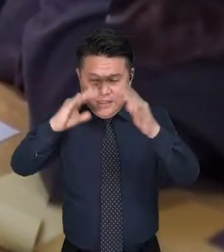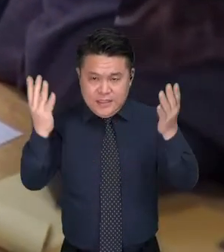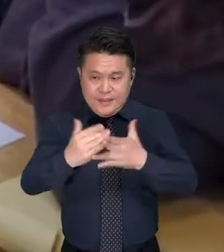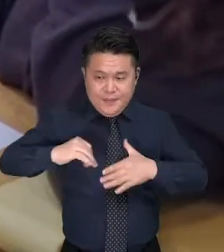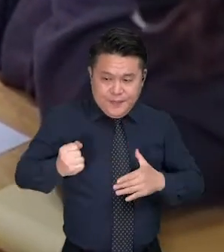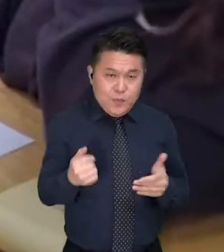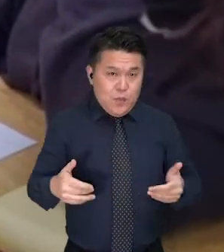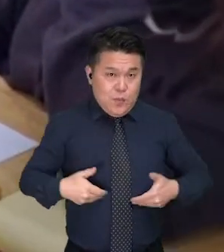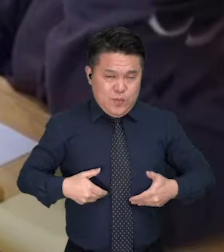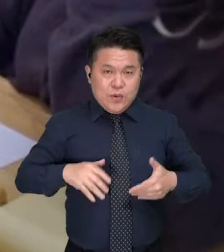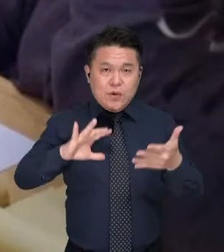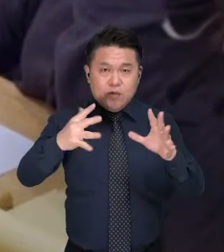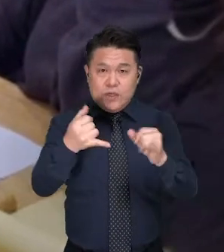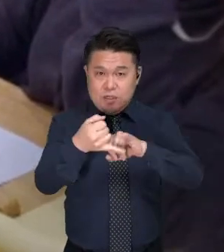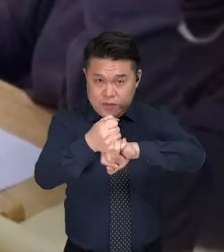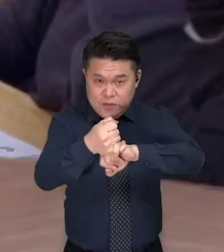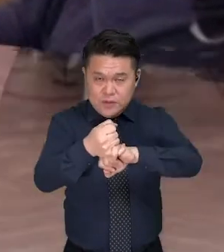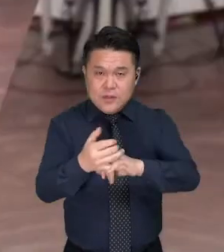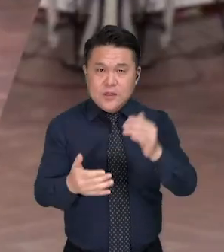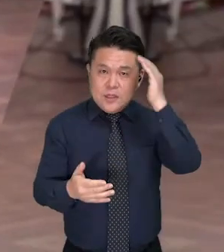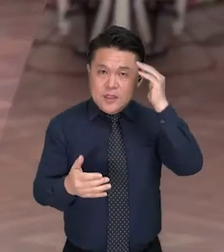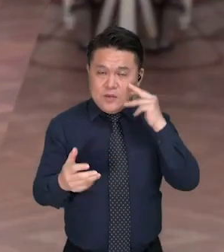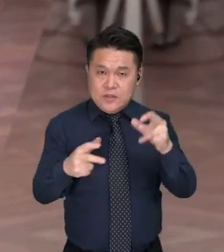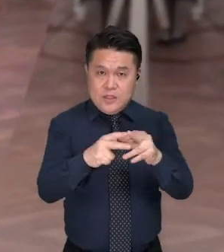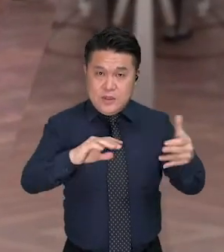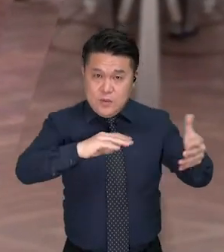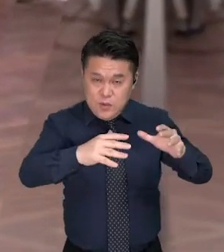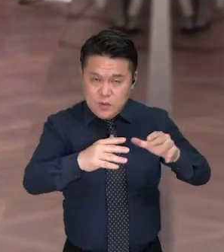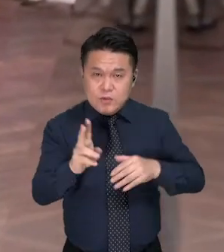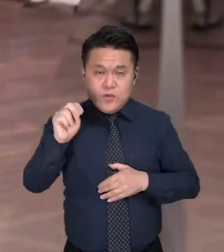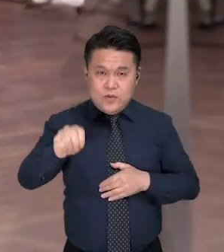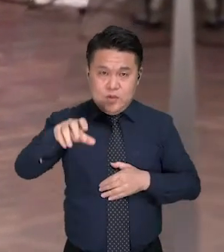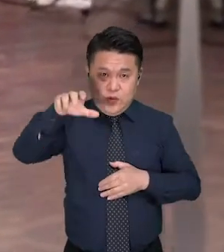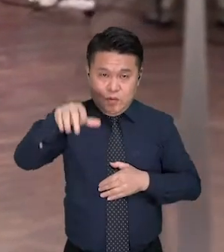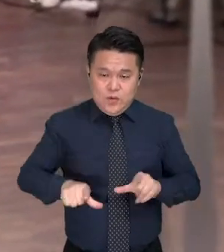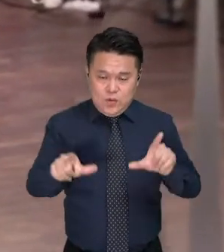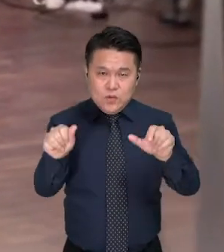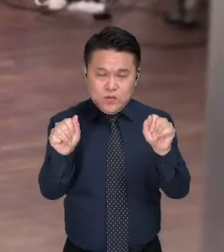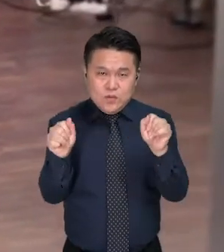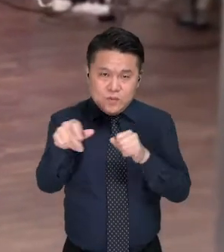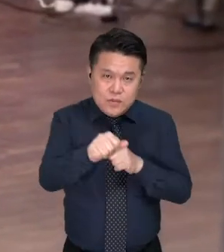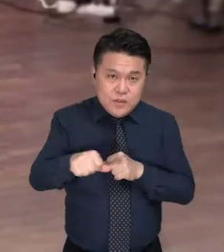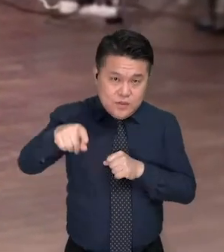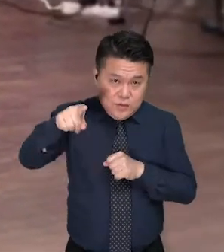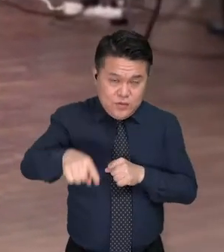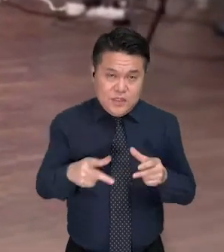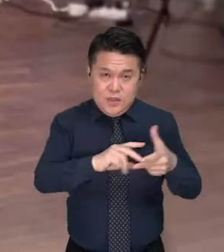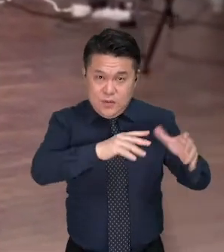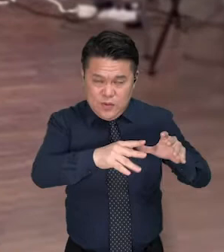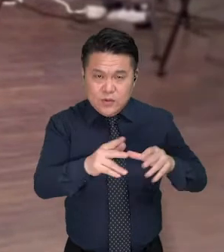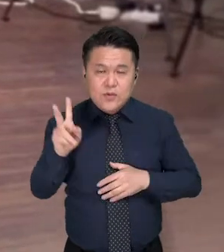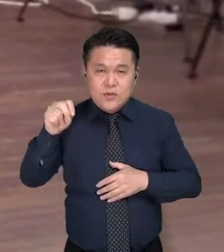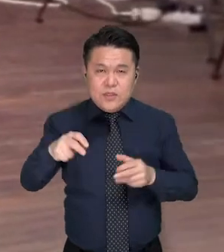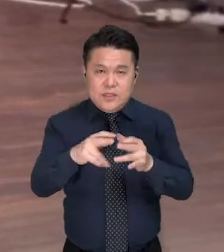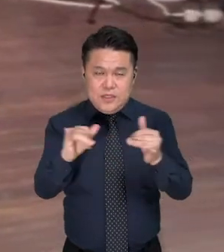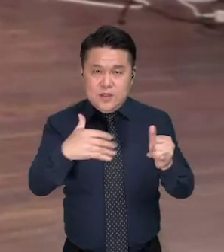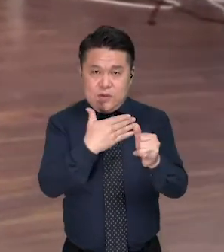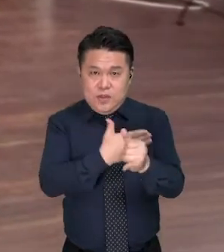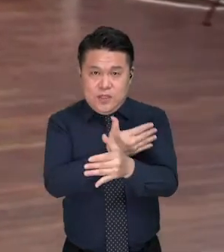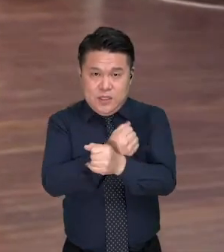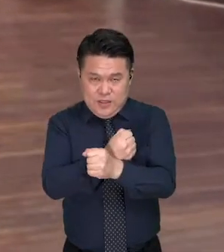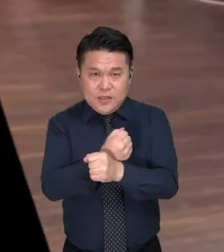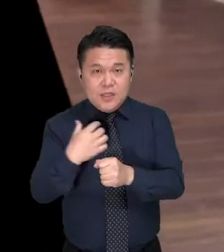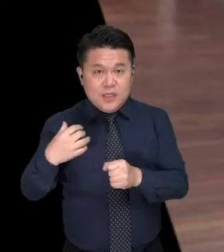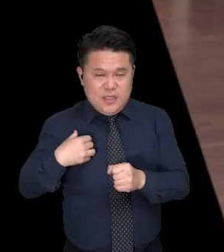세계가 지켜야 하는 국제 약속으로 한국장애포럼은 UN 에스캅의 동북아 장애포럼과 UN 장애인